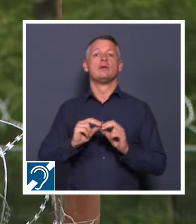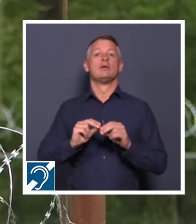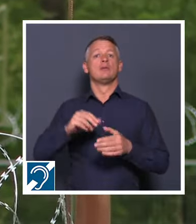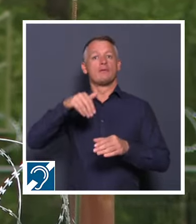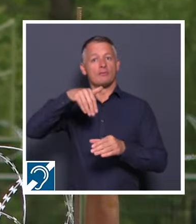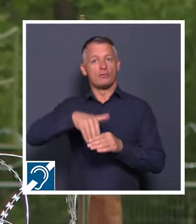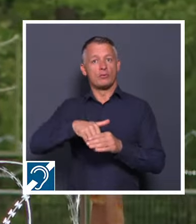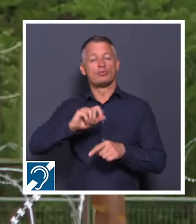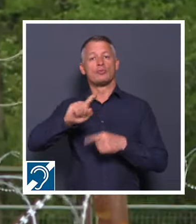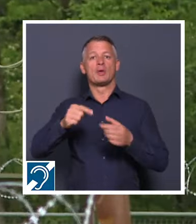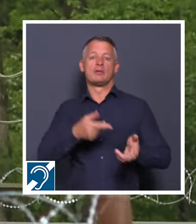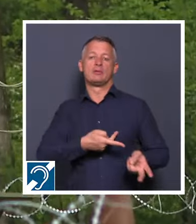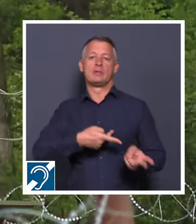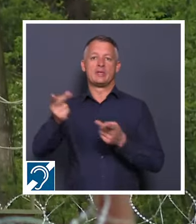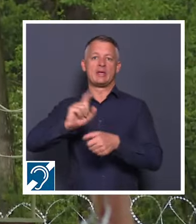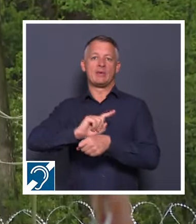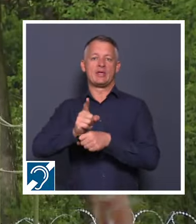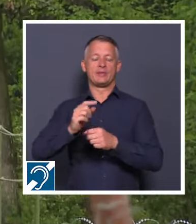livrat imediat.